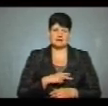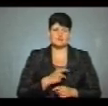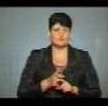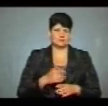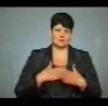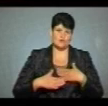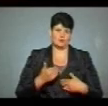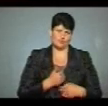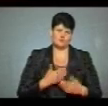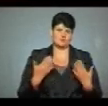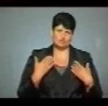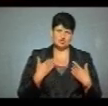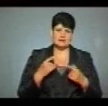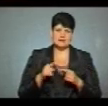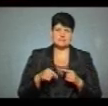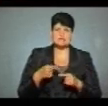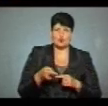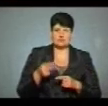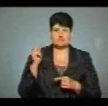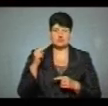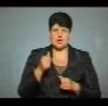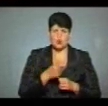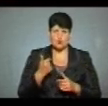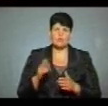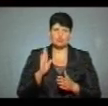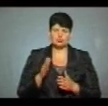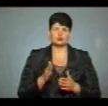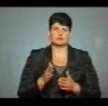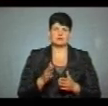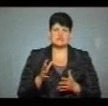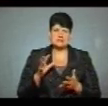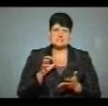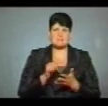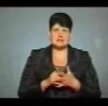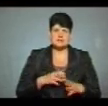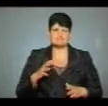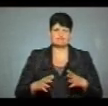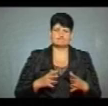І з нового навчального року будемо займатися, тренуватися.